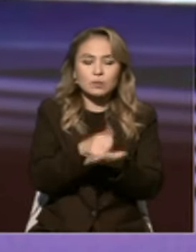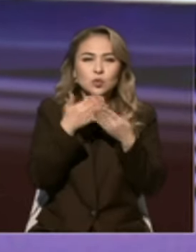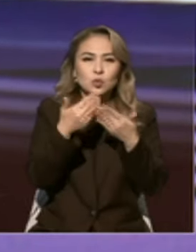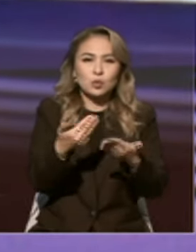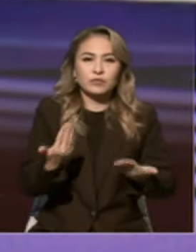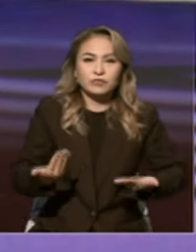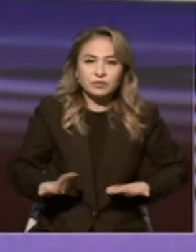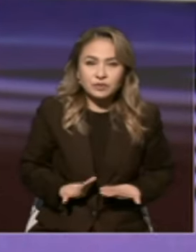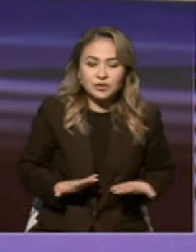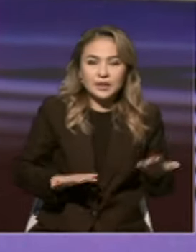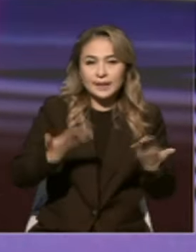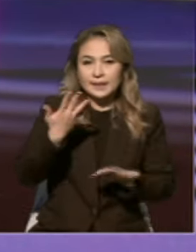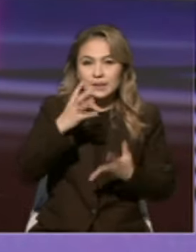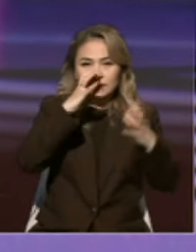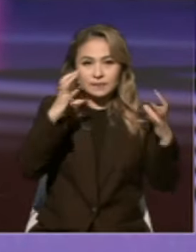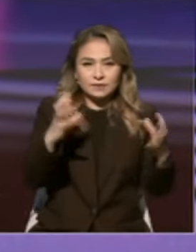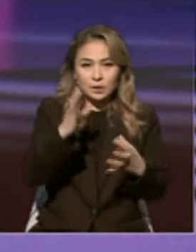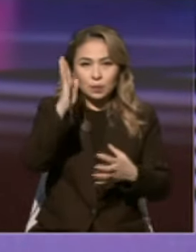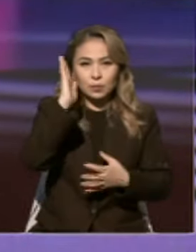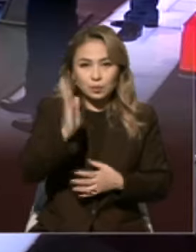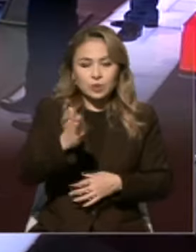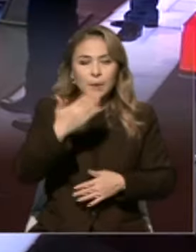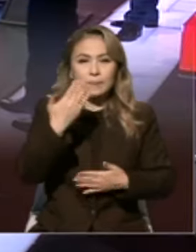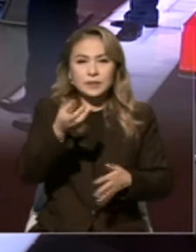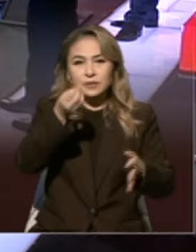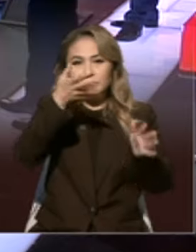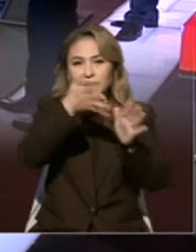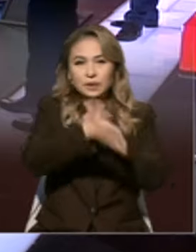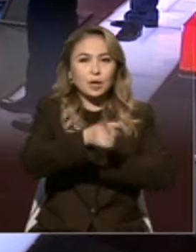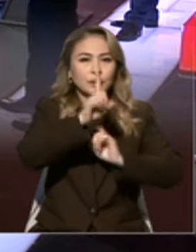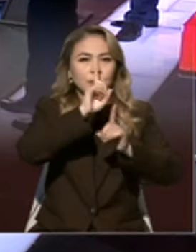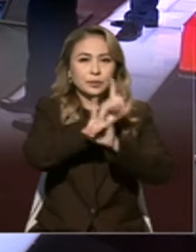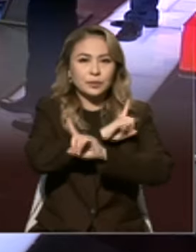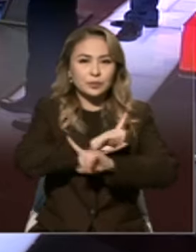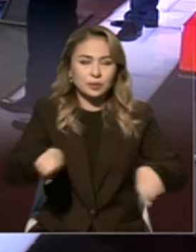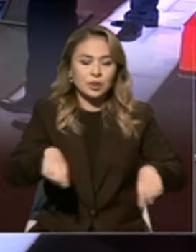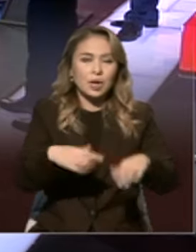жағдайын дұрыстап ұстай білген кезде біз бұндай шығынға батпаған болар едік.